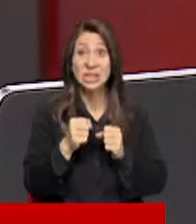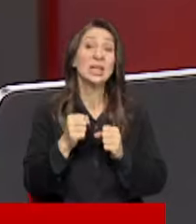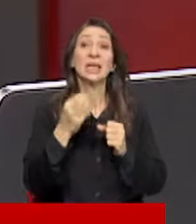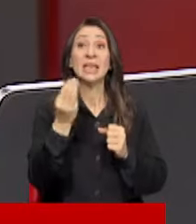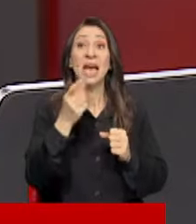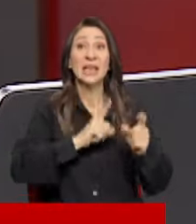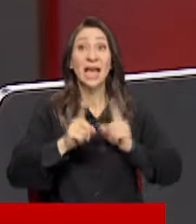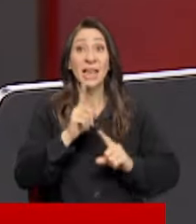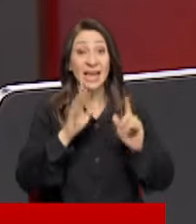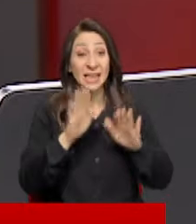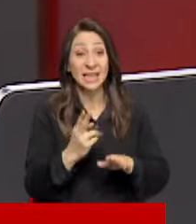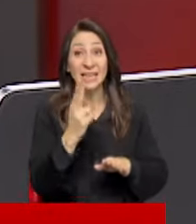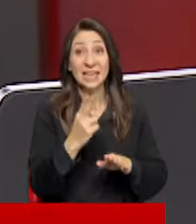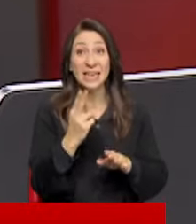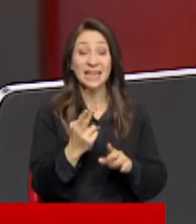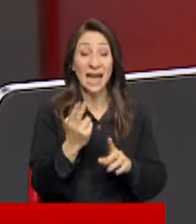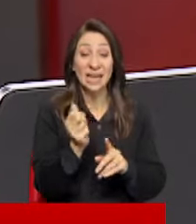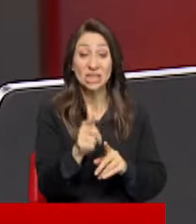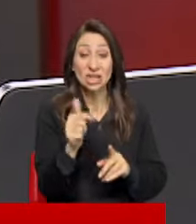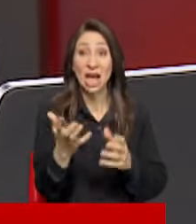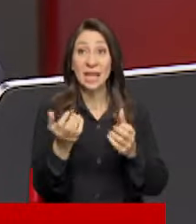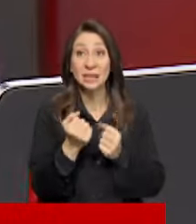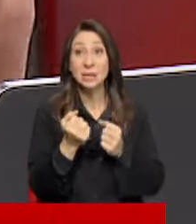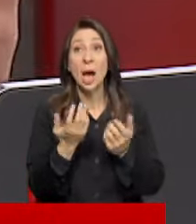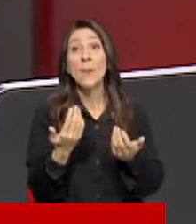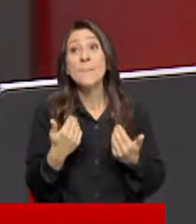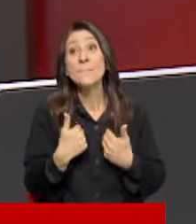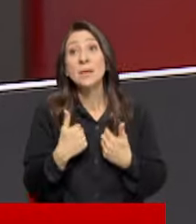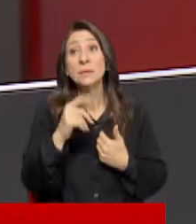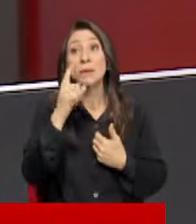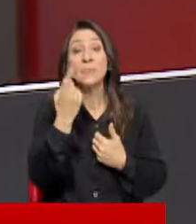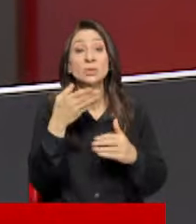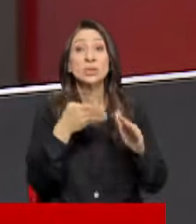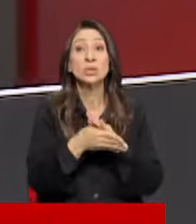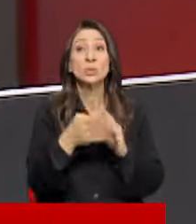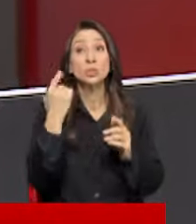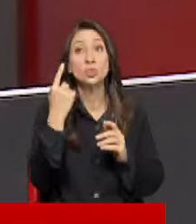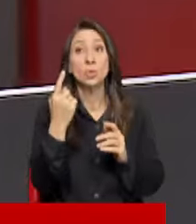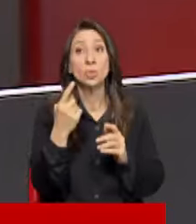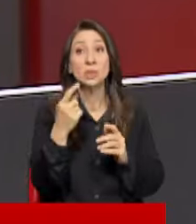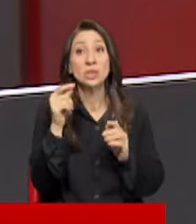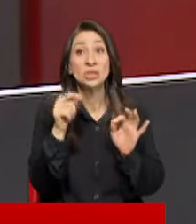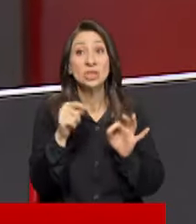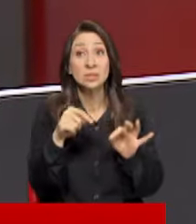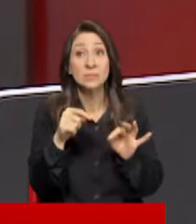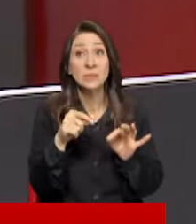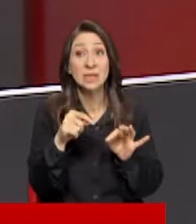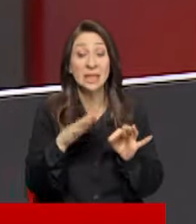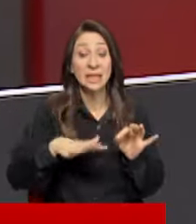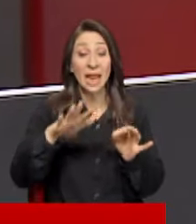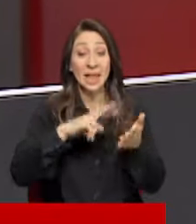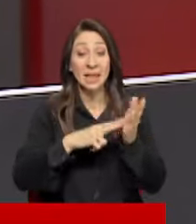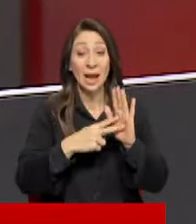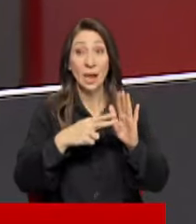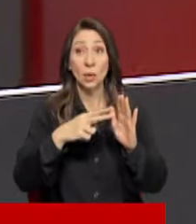İyi adaylarda geriye kalan 7 tane daha ilçeyi alabiliriz. Ama ben dedi tek başımıza girmeyi düşünüyorum. Şimdi Genel İdare